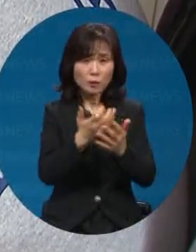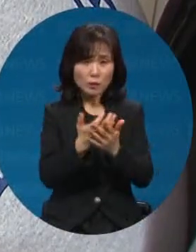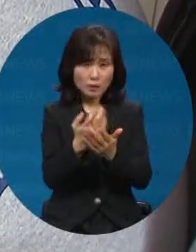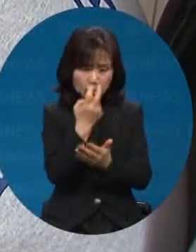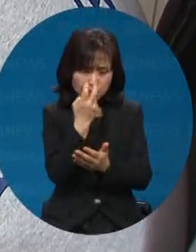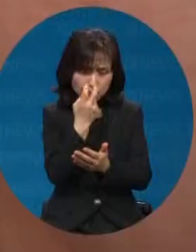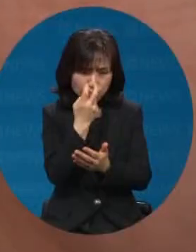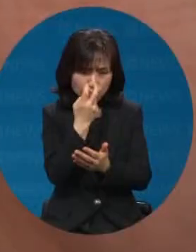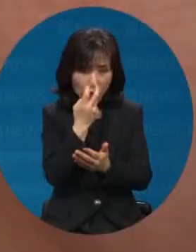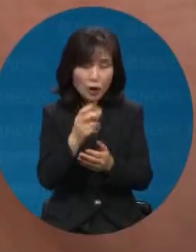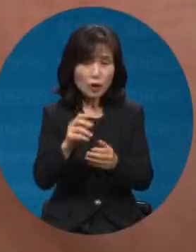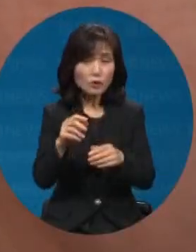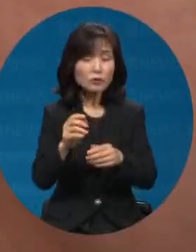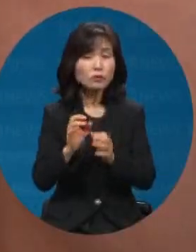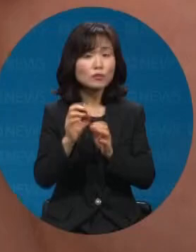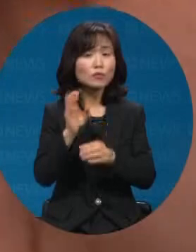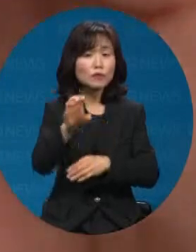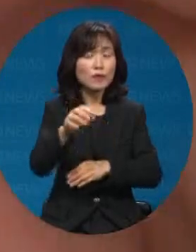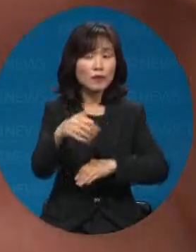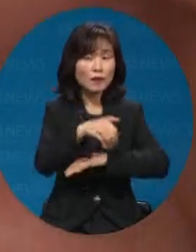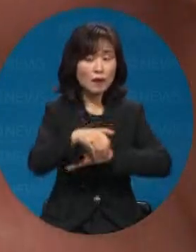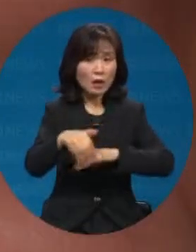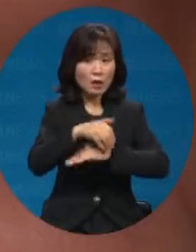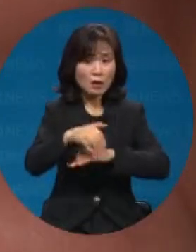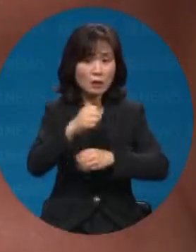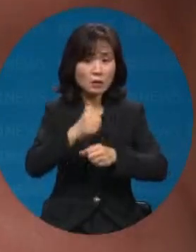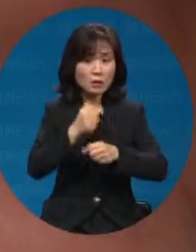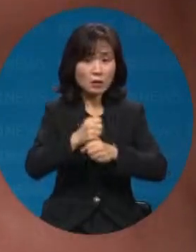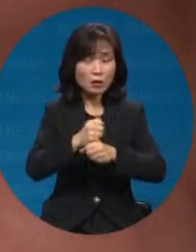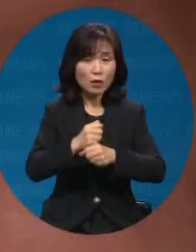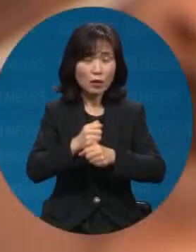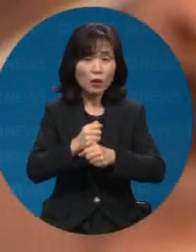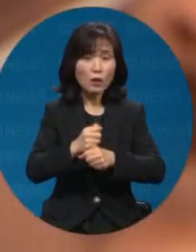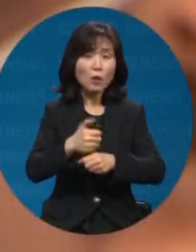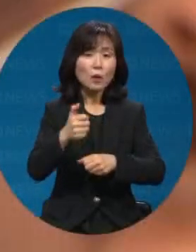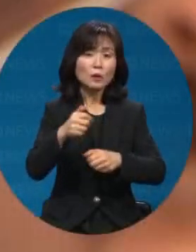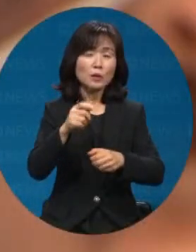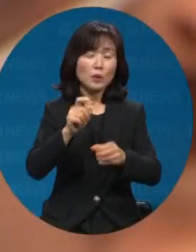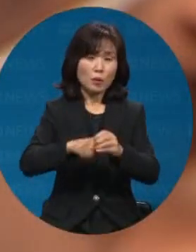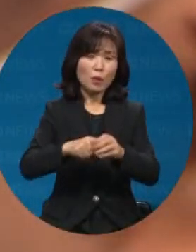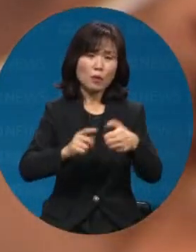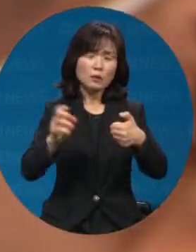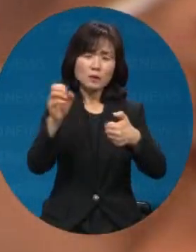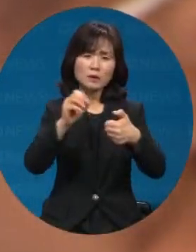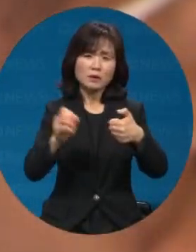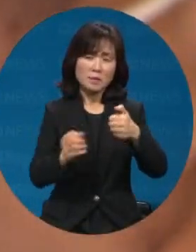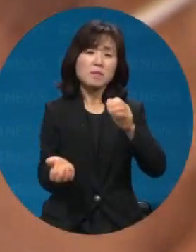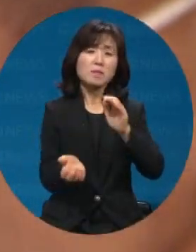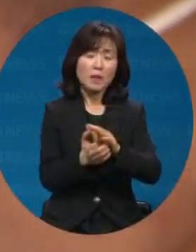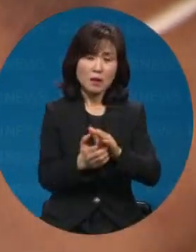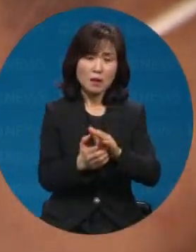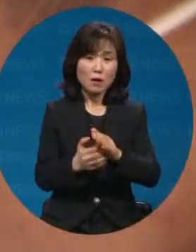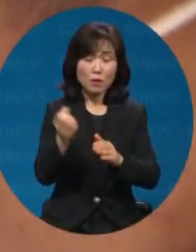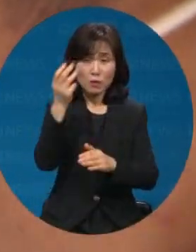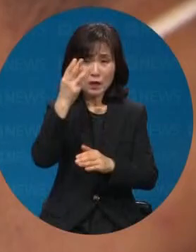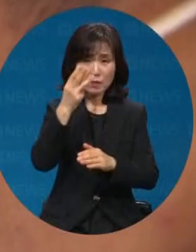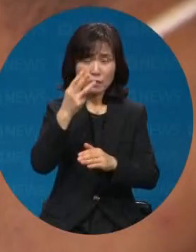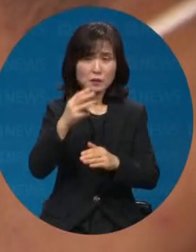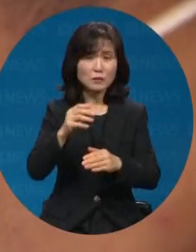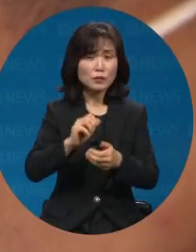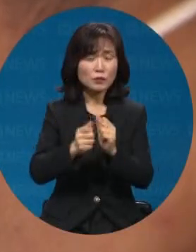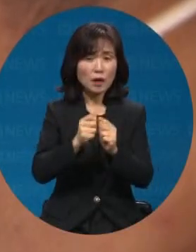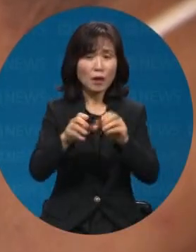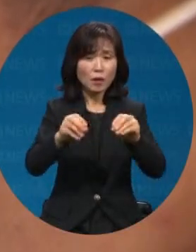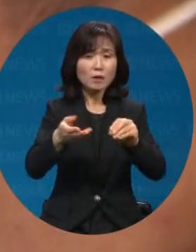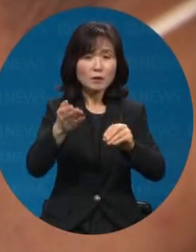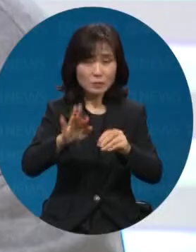계획을 세워 수행 뉴 50% 를 달성했습니다 고 3이 되면서 잠시 중단한 투자를 대학에 가면 마음껏